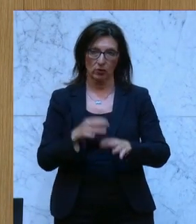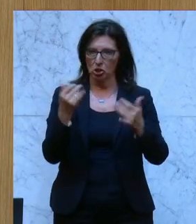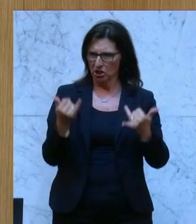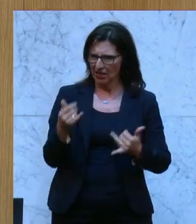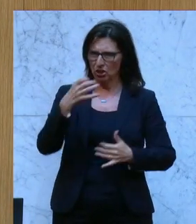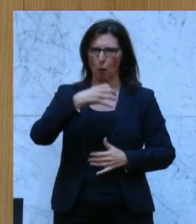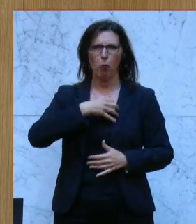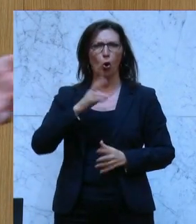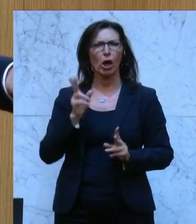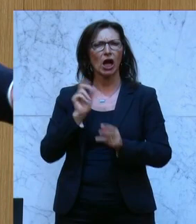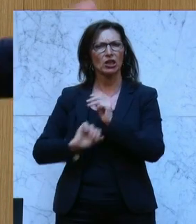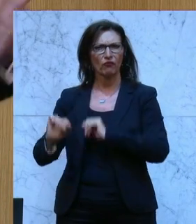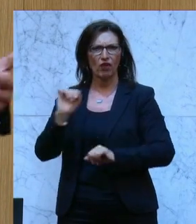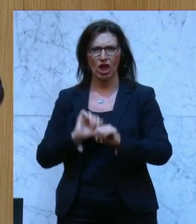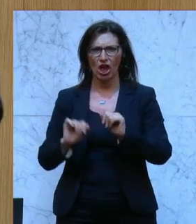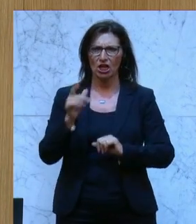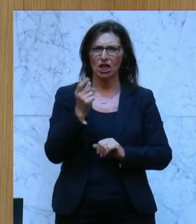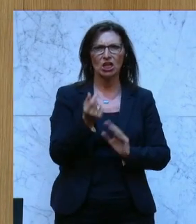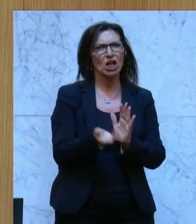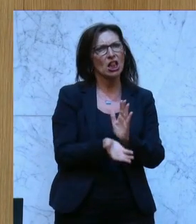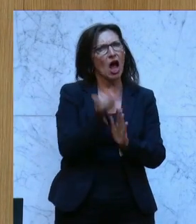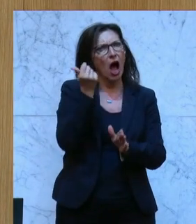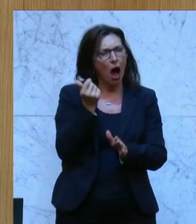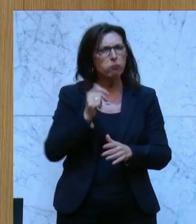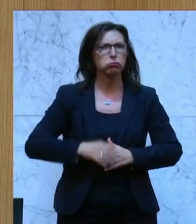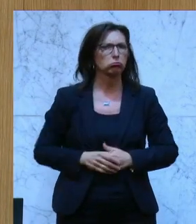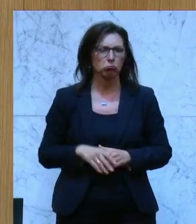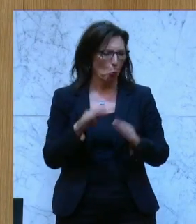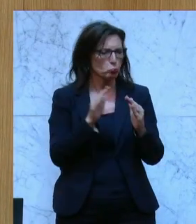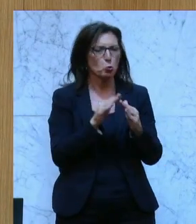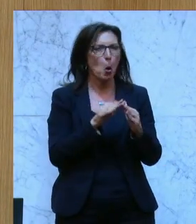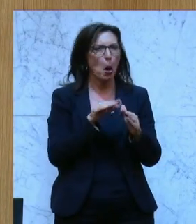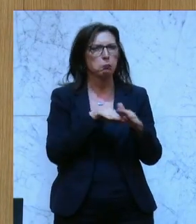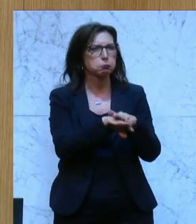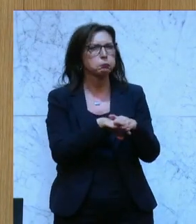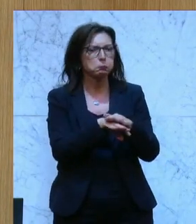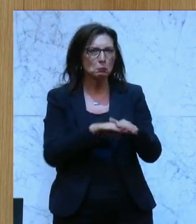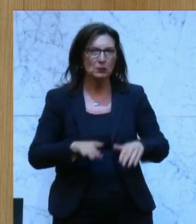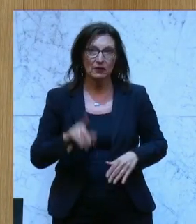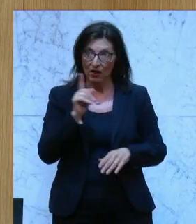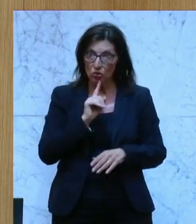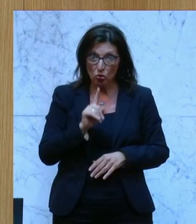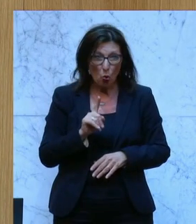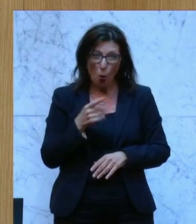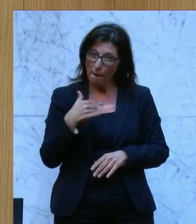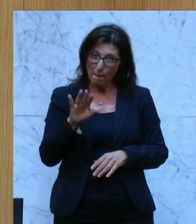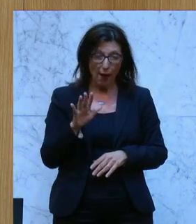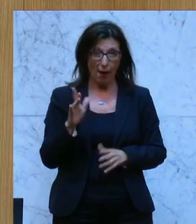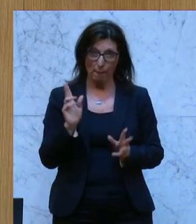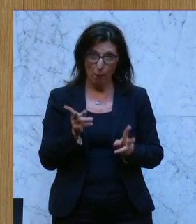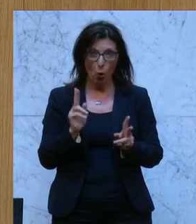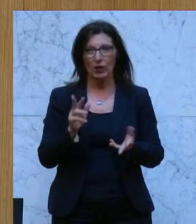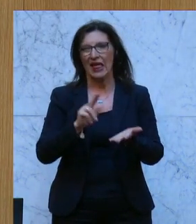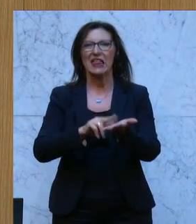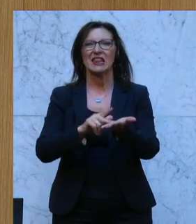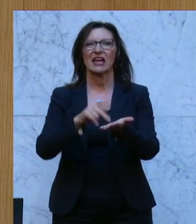Konsument wehren, indem er das Geld abhebt und physisch zu Hause deponiert. Wenn ich nur mehr, und digitaler Euro ist ja